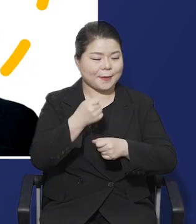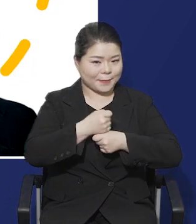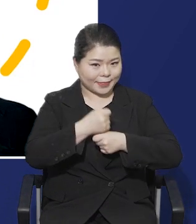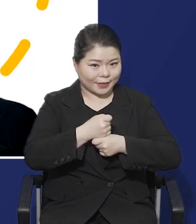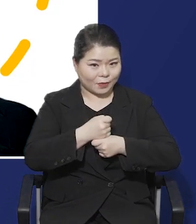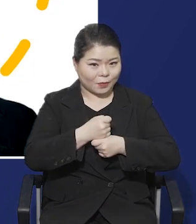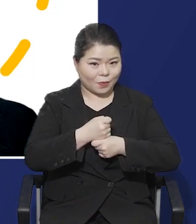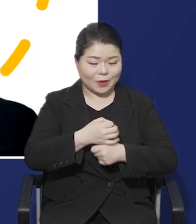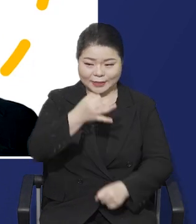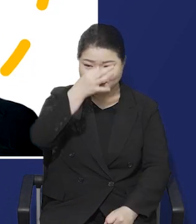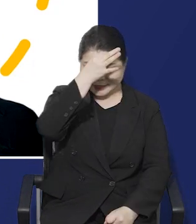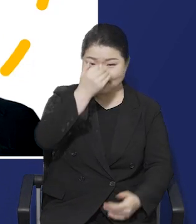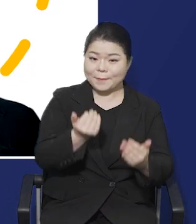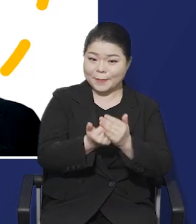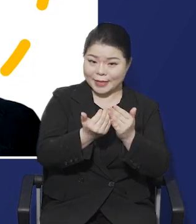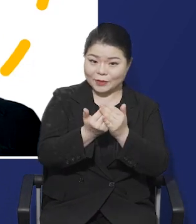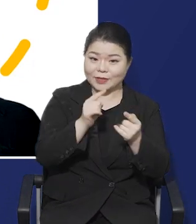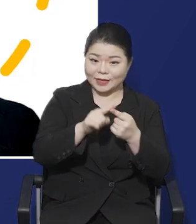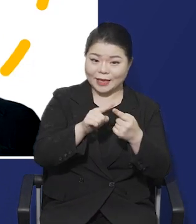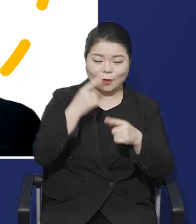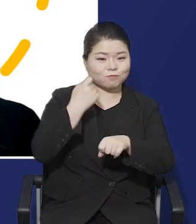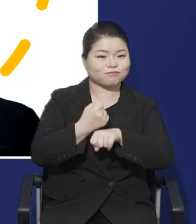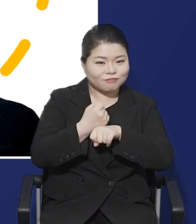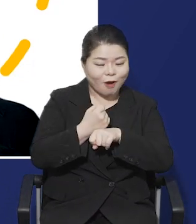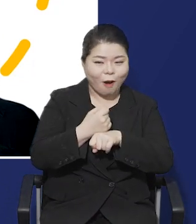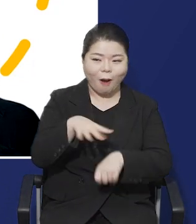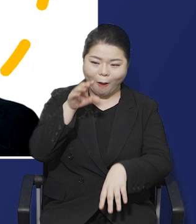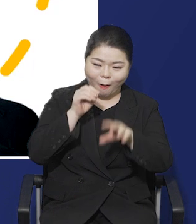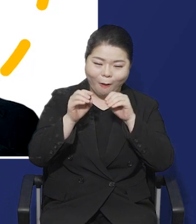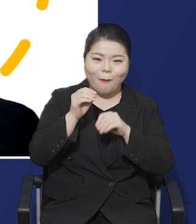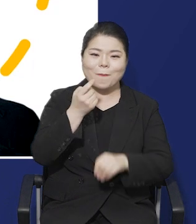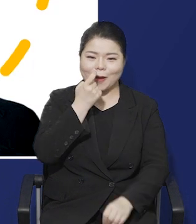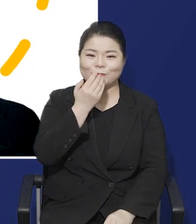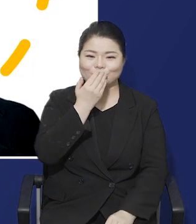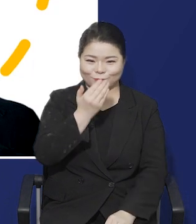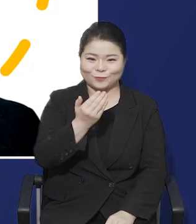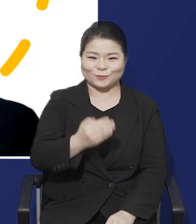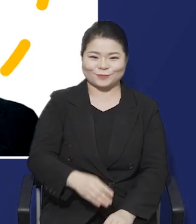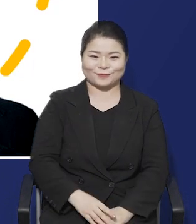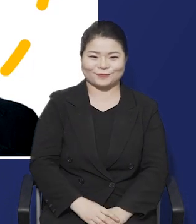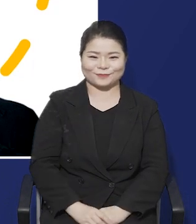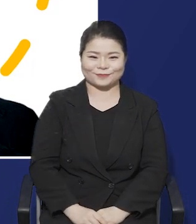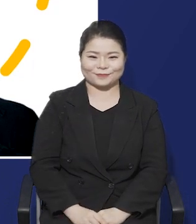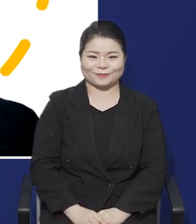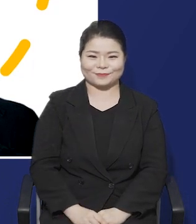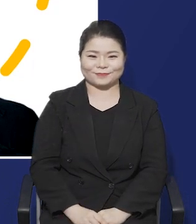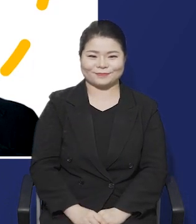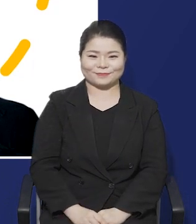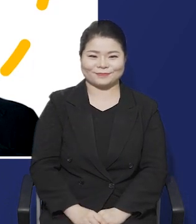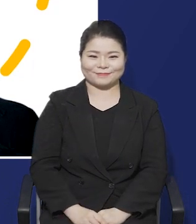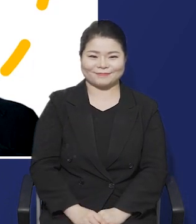아니면은 성능 개발을 통해서 더 나은 그런 제품을 받을 수 있기